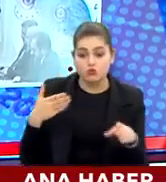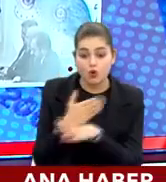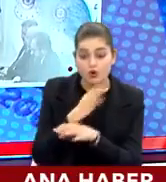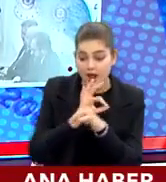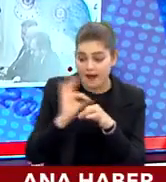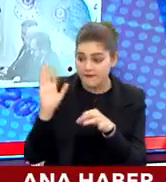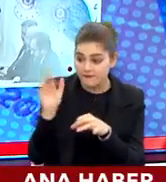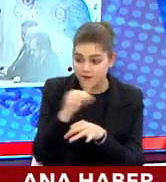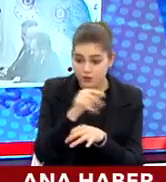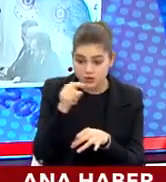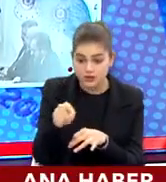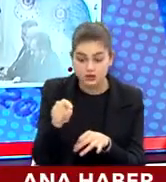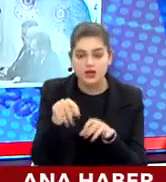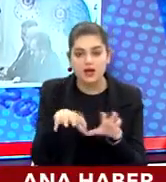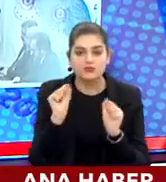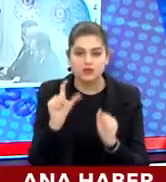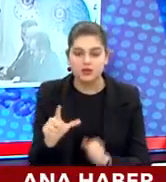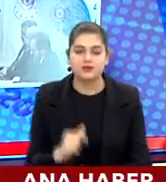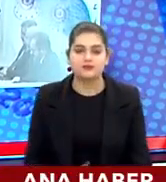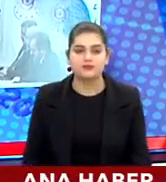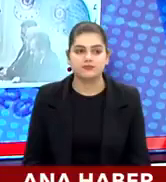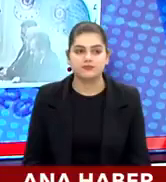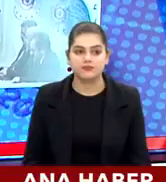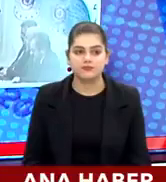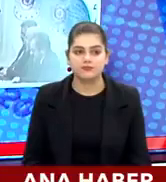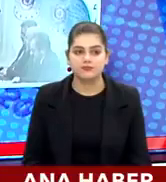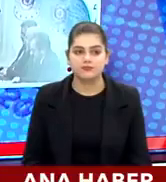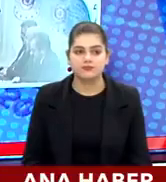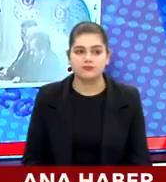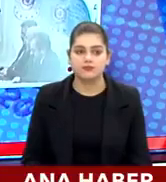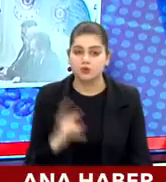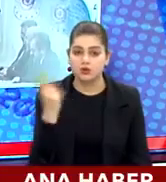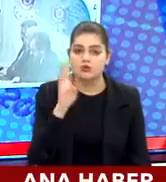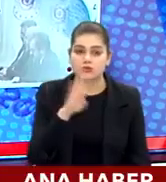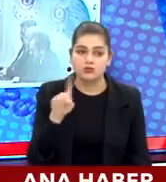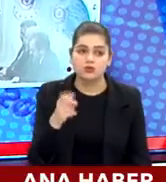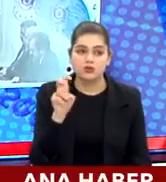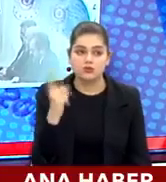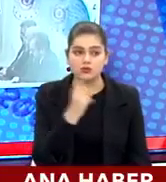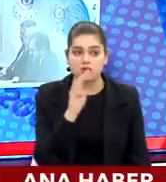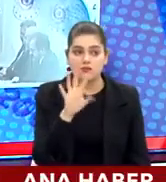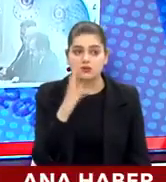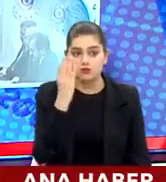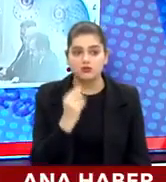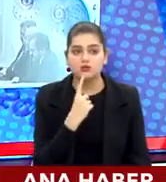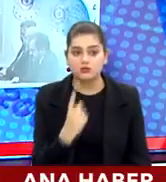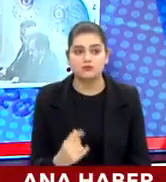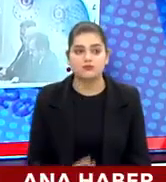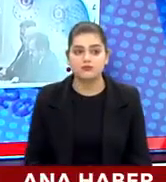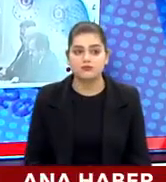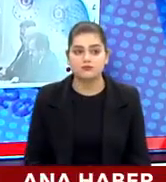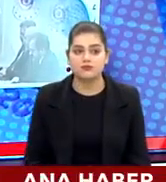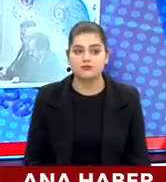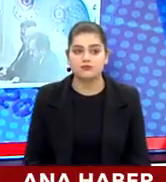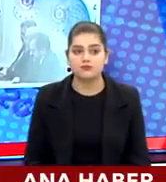iliklerine kadar hissedilmiş enflasyon üzerinden zam yapmalısınız O da % 44. değil mi % 45'te tamamlanacak o Türkiye son